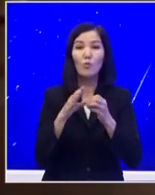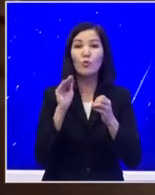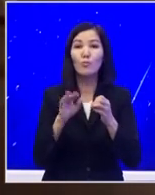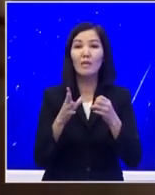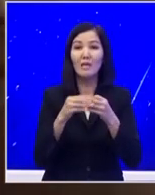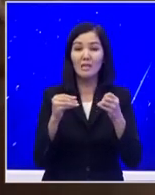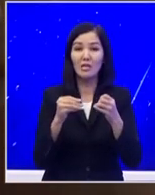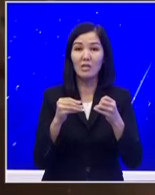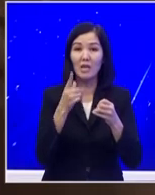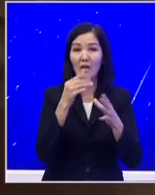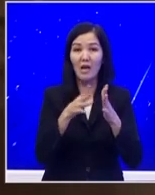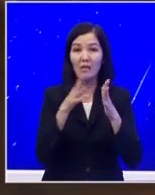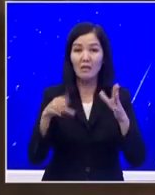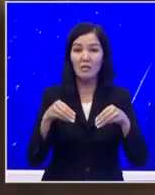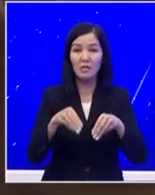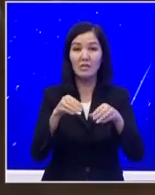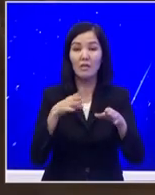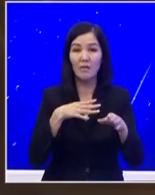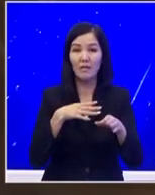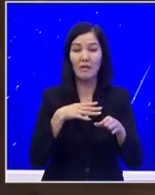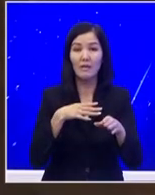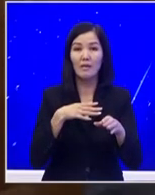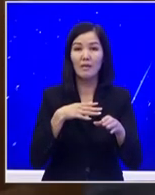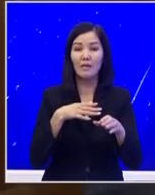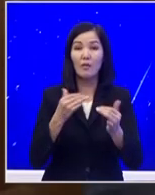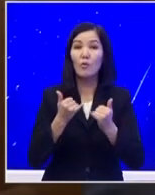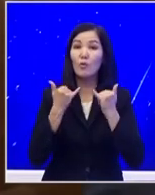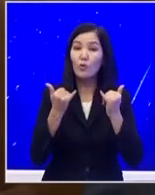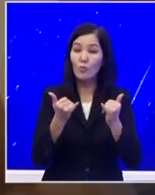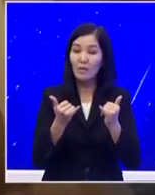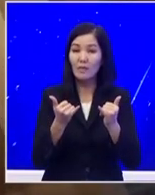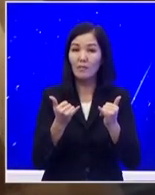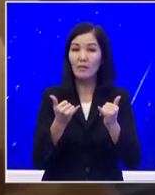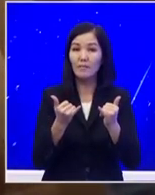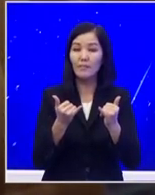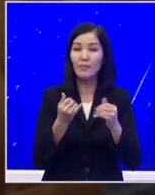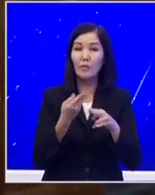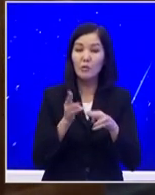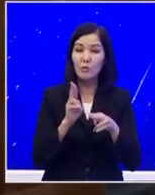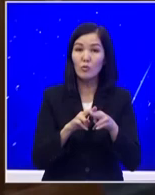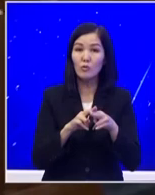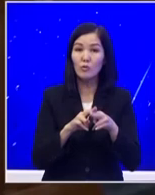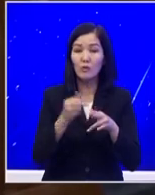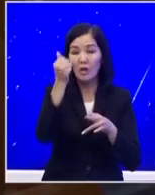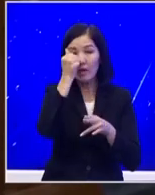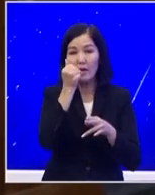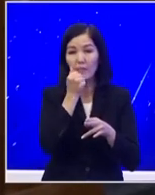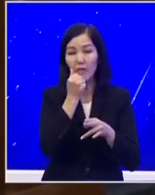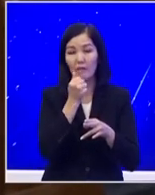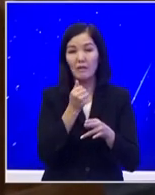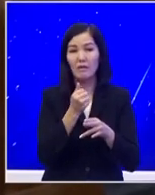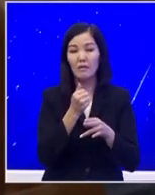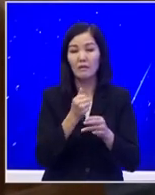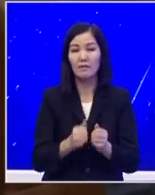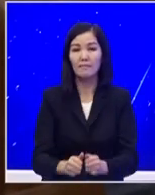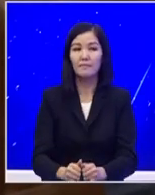оның ішінде үлесі өте зор. Ол жағынан қатты құрметтеймін, сыйлаймын. Сол үшін мен тока рахмет айтқым келеді.